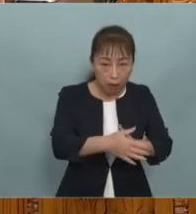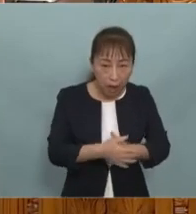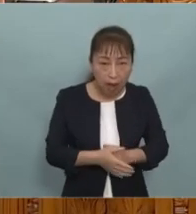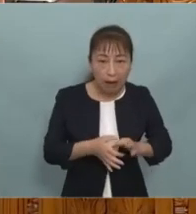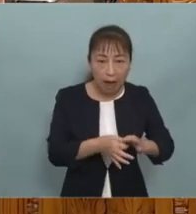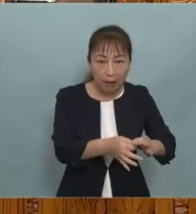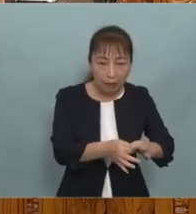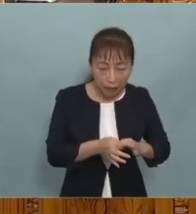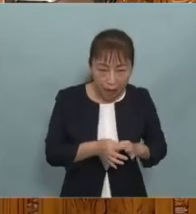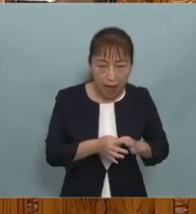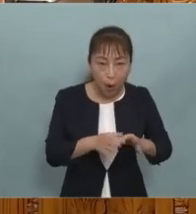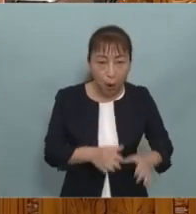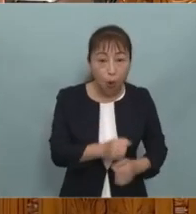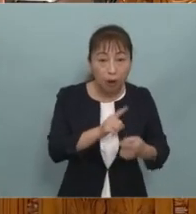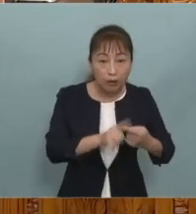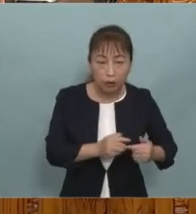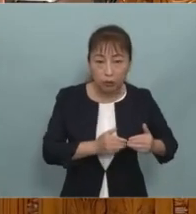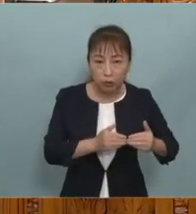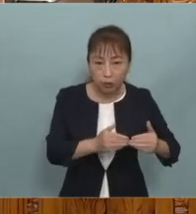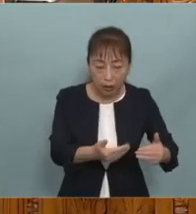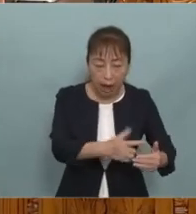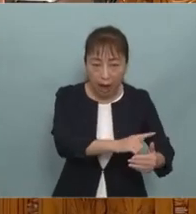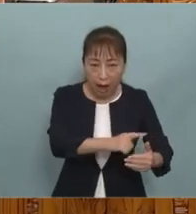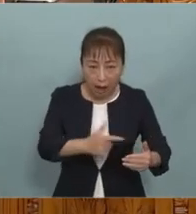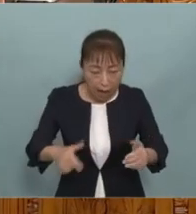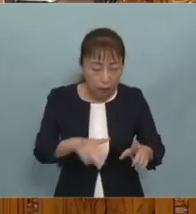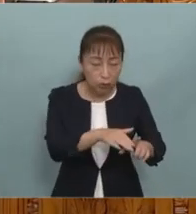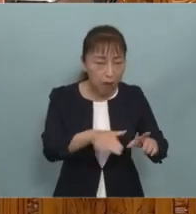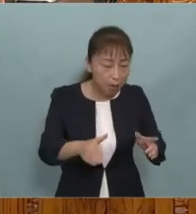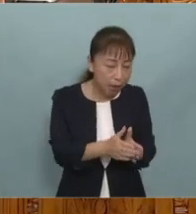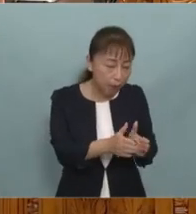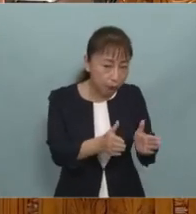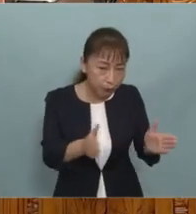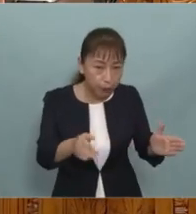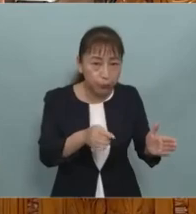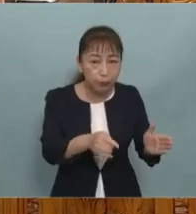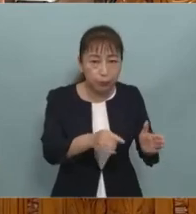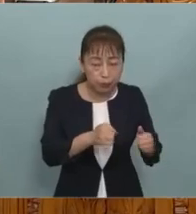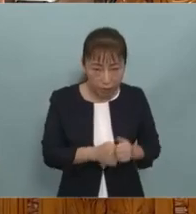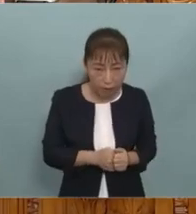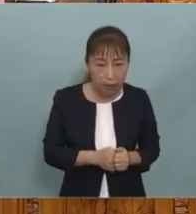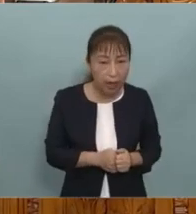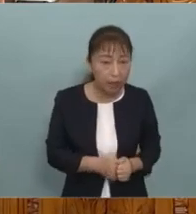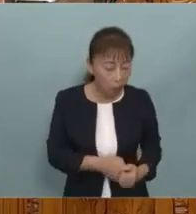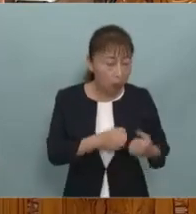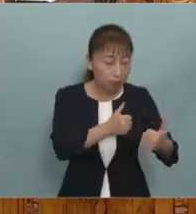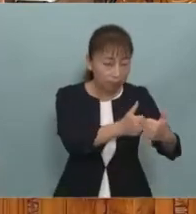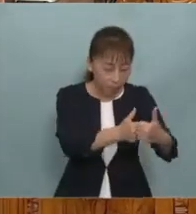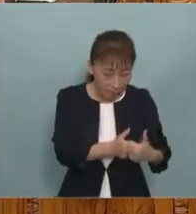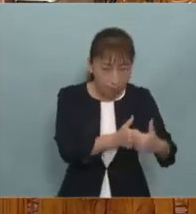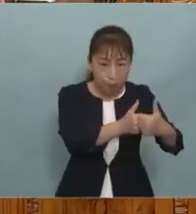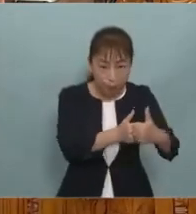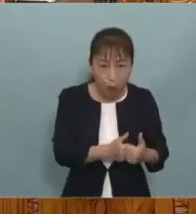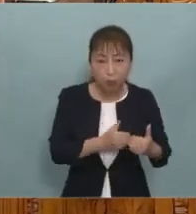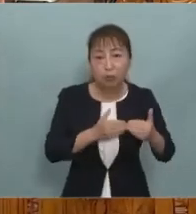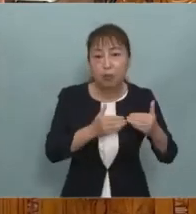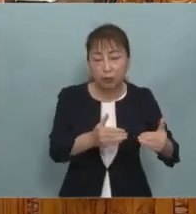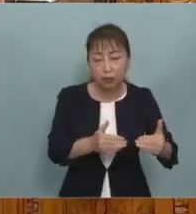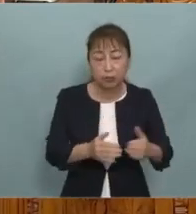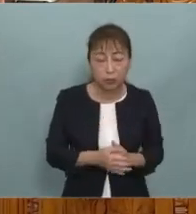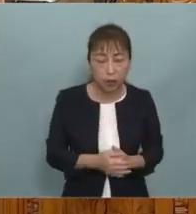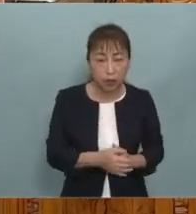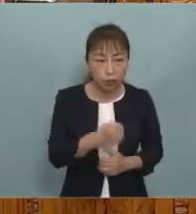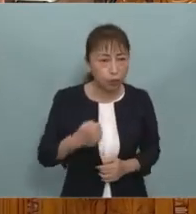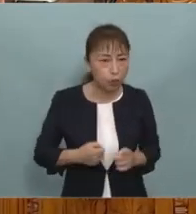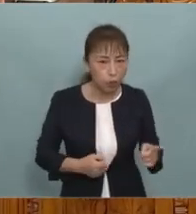包的に推進しあらゆるレベルでの卒を重ねてまいります一方中国は